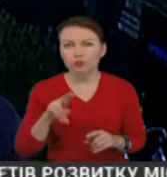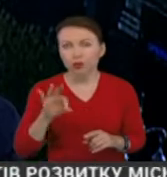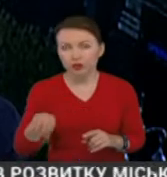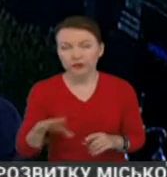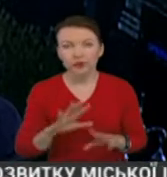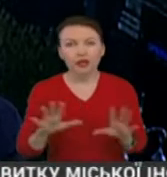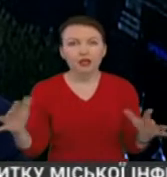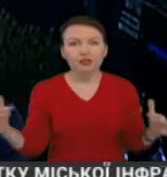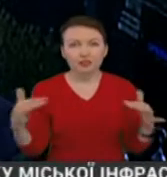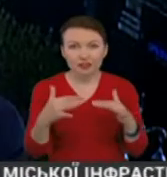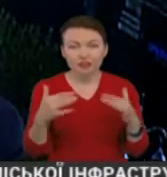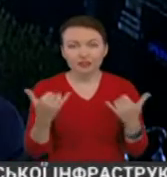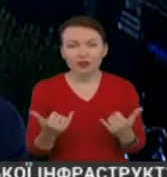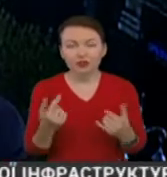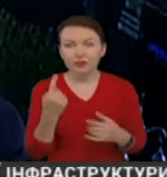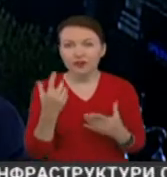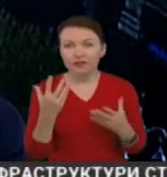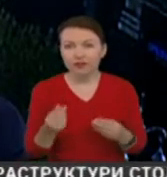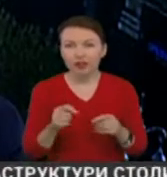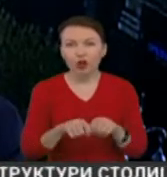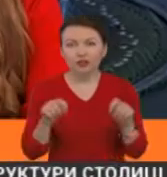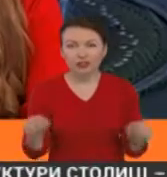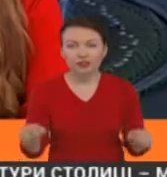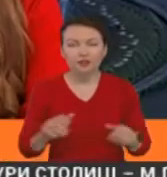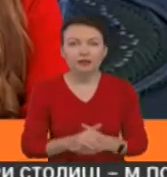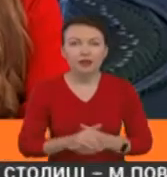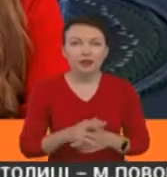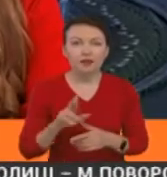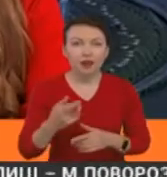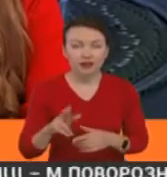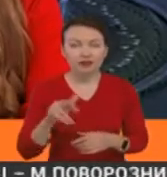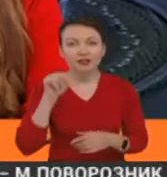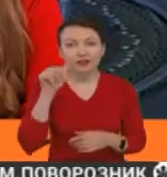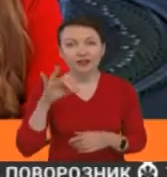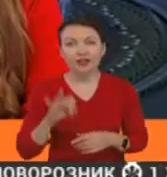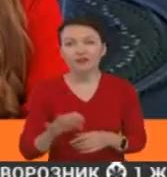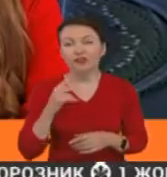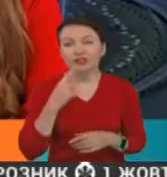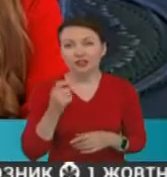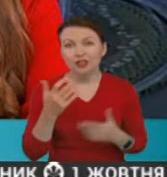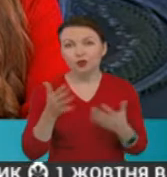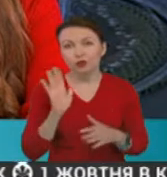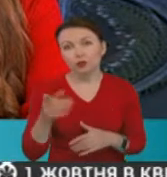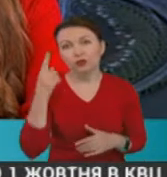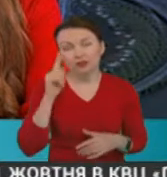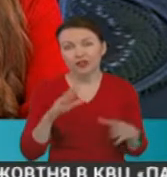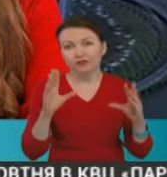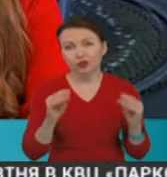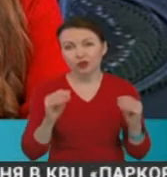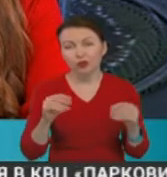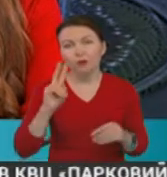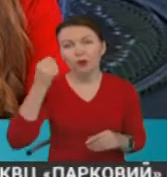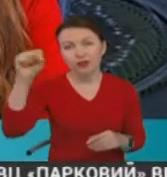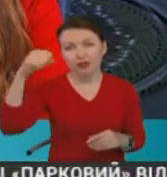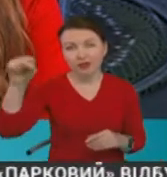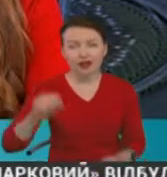Сойдутся, уже сошлись, сегодня первый день открытия, то есть пятница, завтра и в воскресенье уже будем знать к вечеру